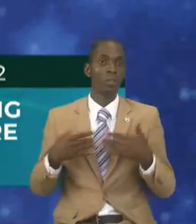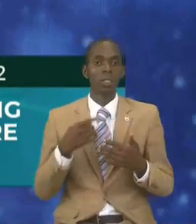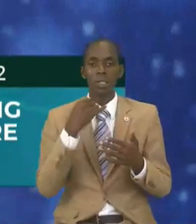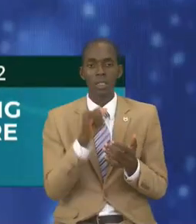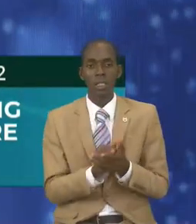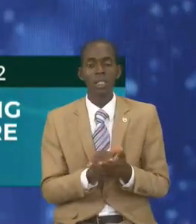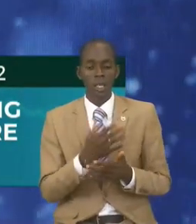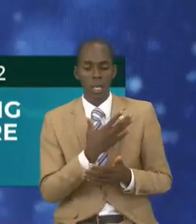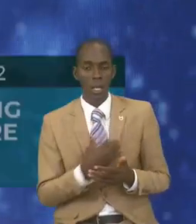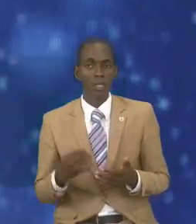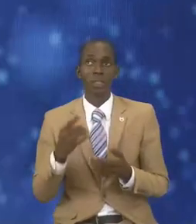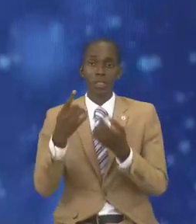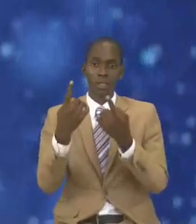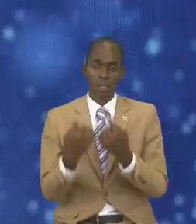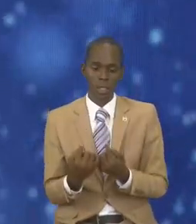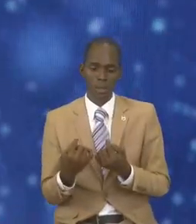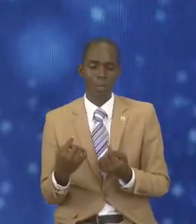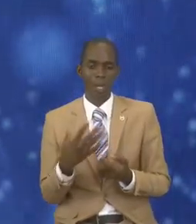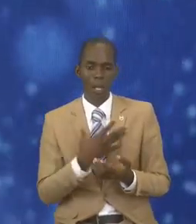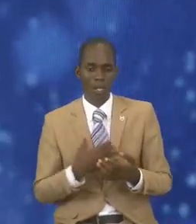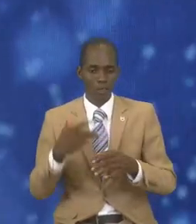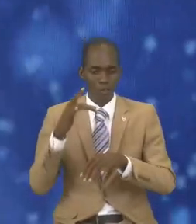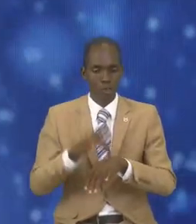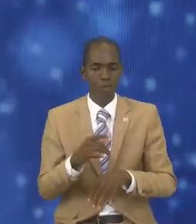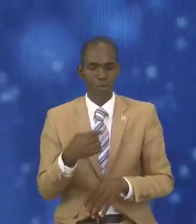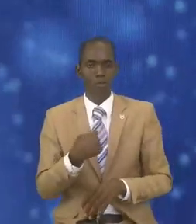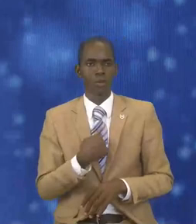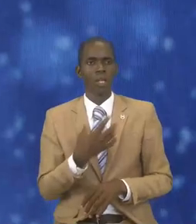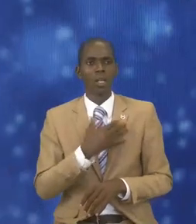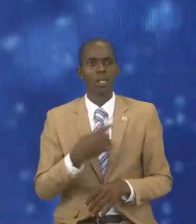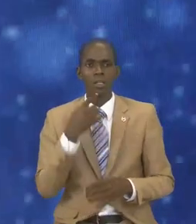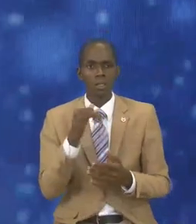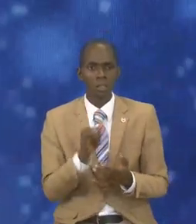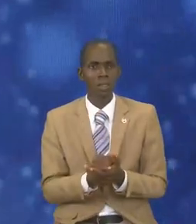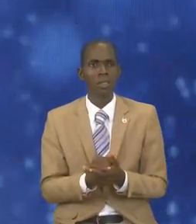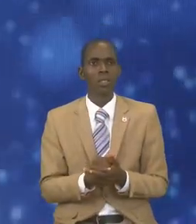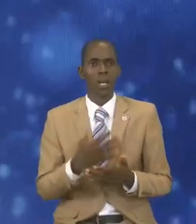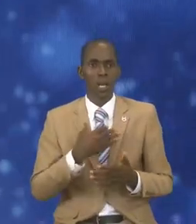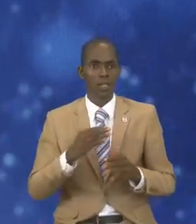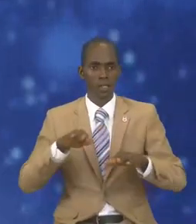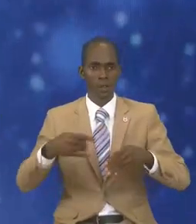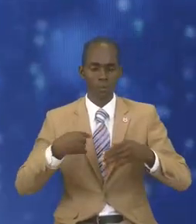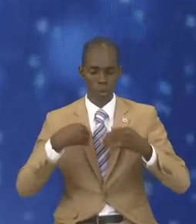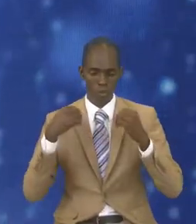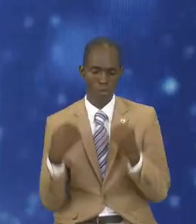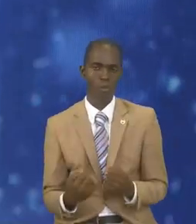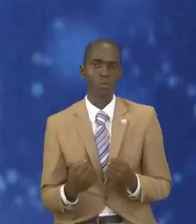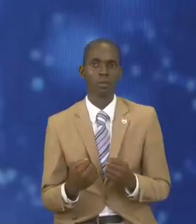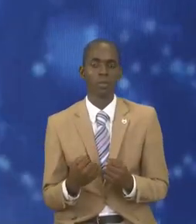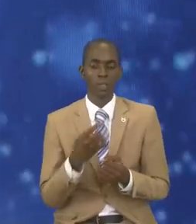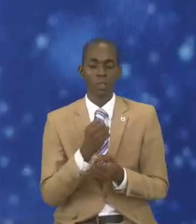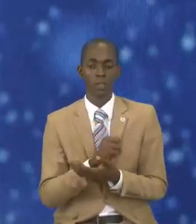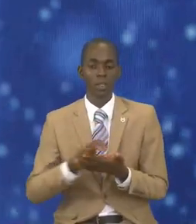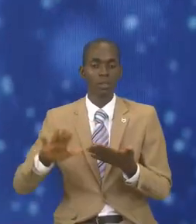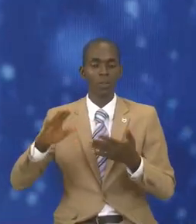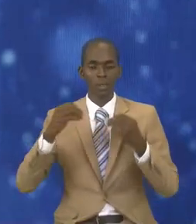Aider. Alors, celui qui avait l'apparence d'un homme me toucha de nouveau et me fortifia. La force